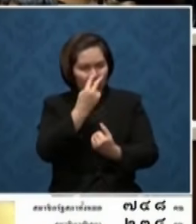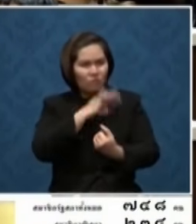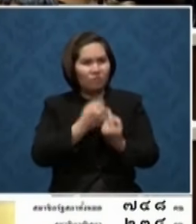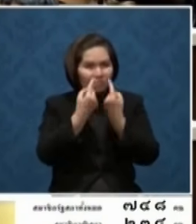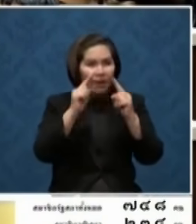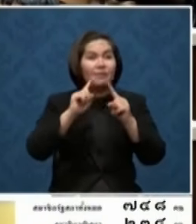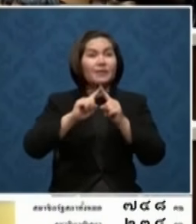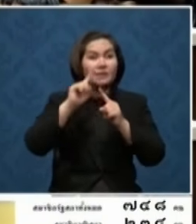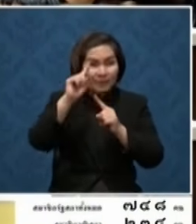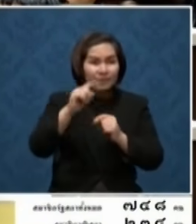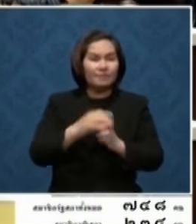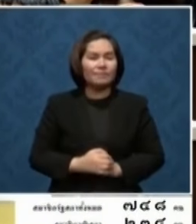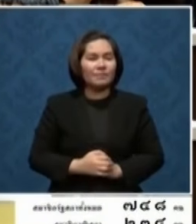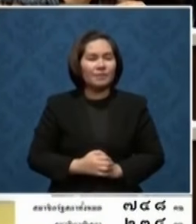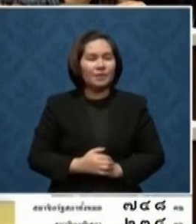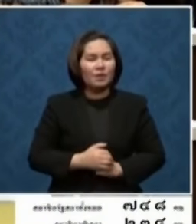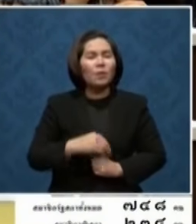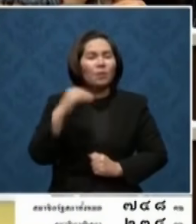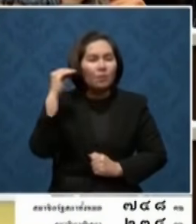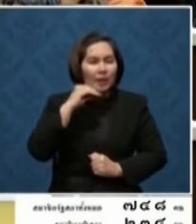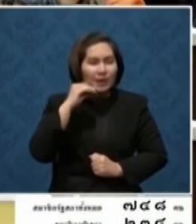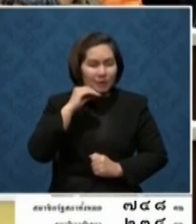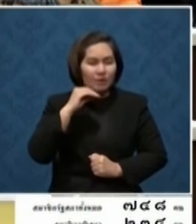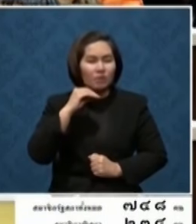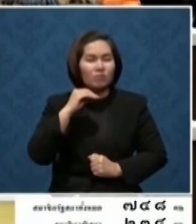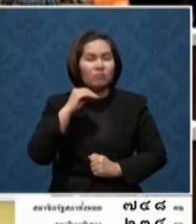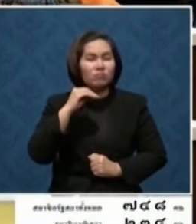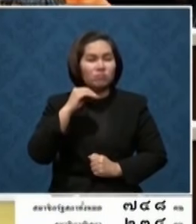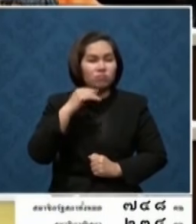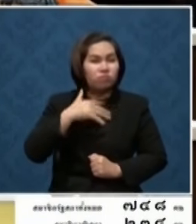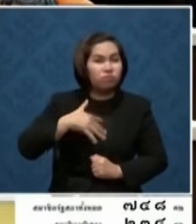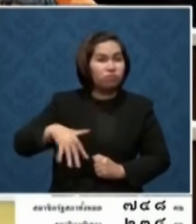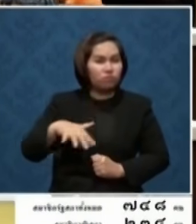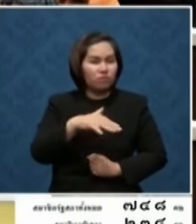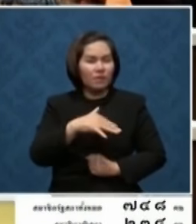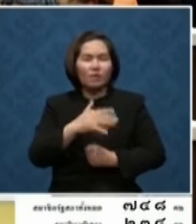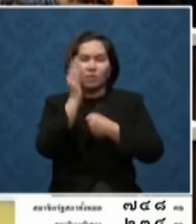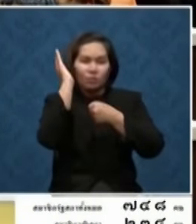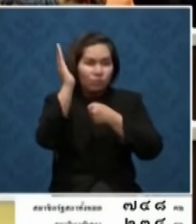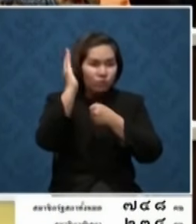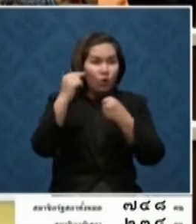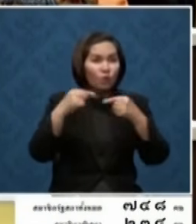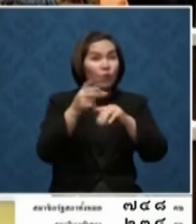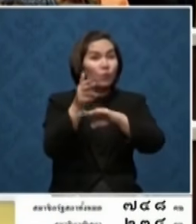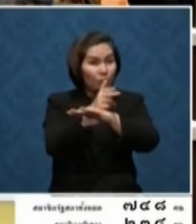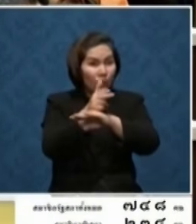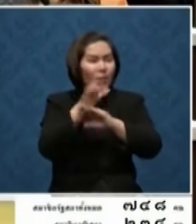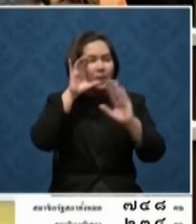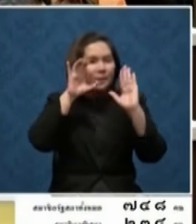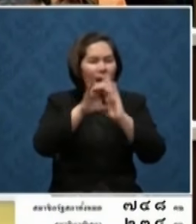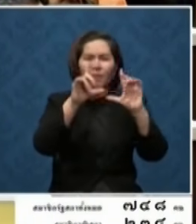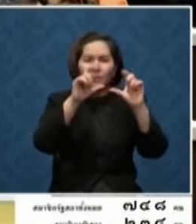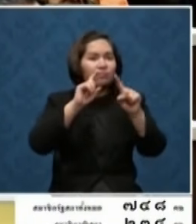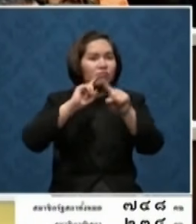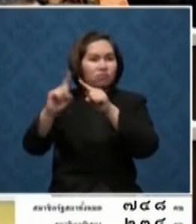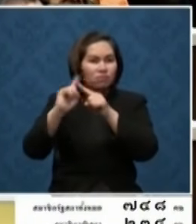ไงในความหมายของคุณรังสิมันโรมก็คือก็รัฐธรรมนูญศักดิ์และสิทธิ์มันอยู่สูงกว่า